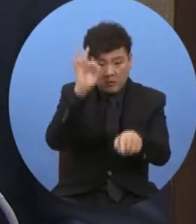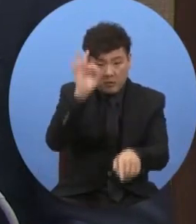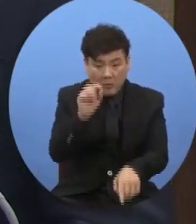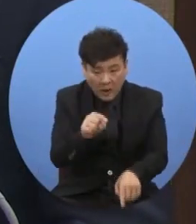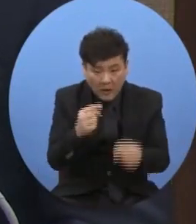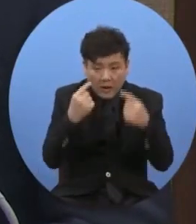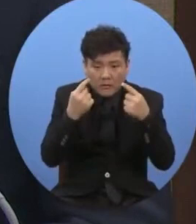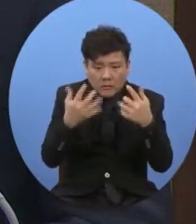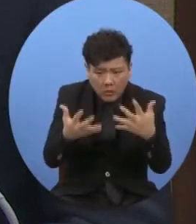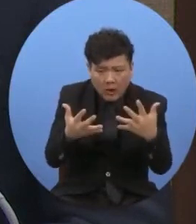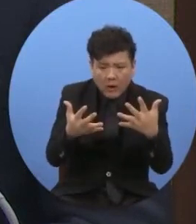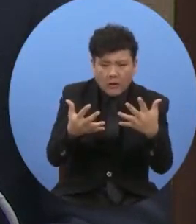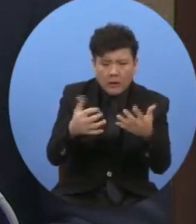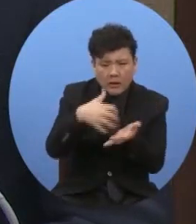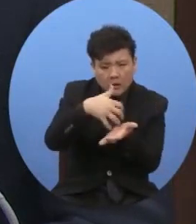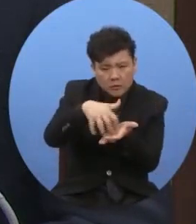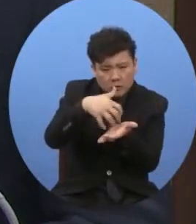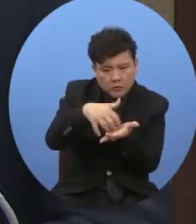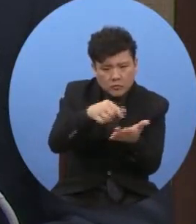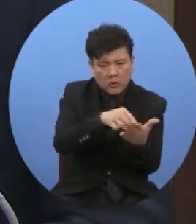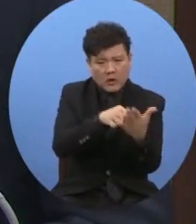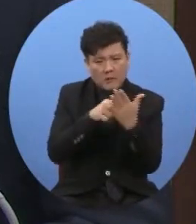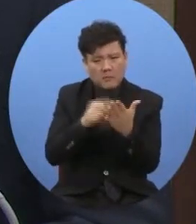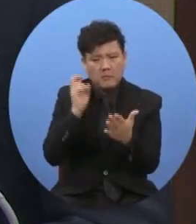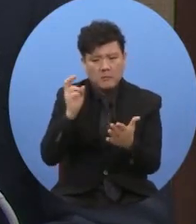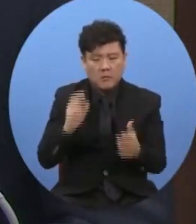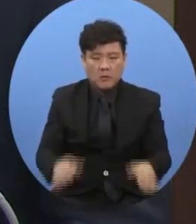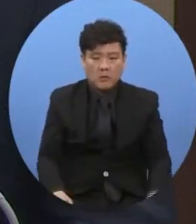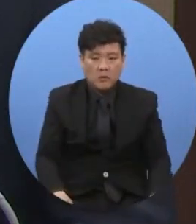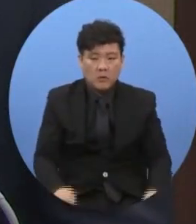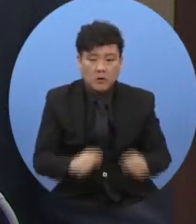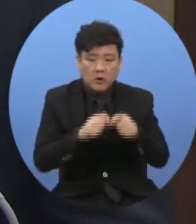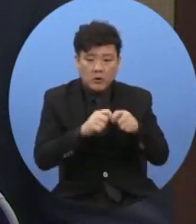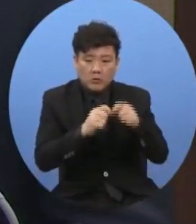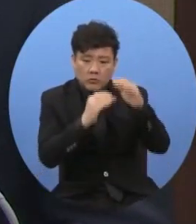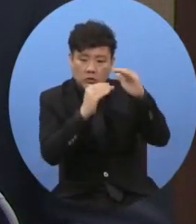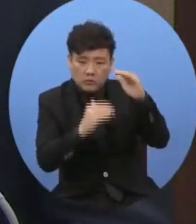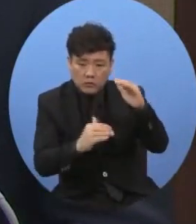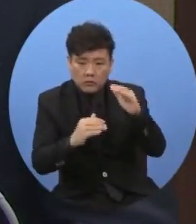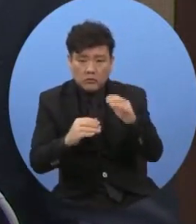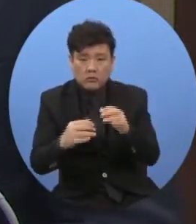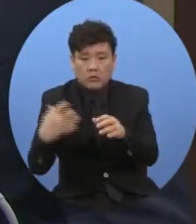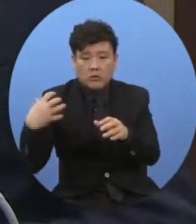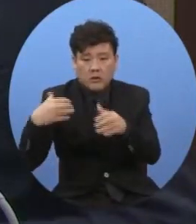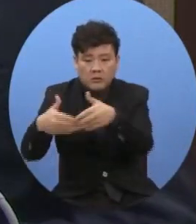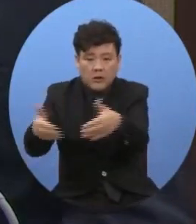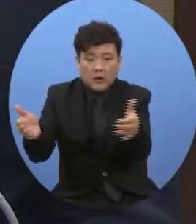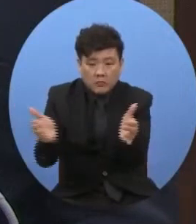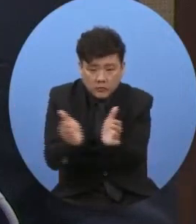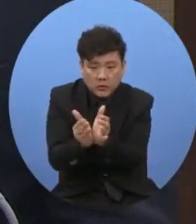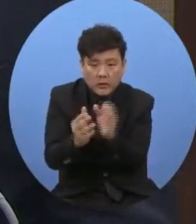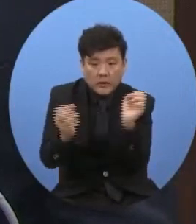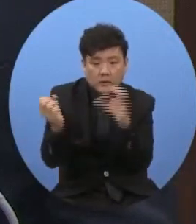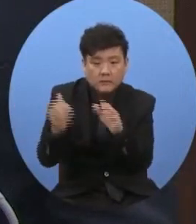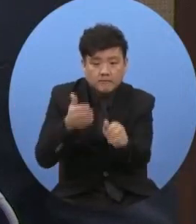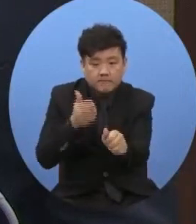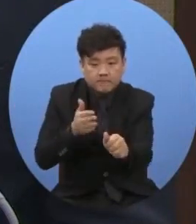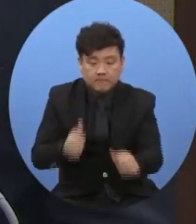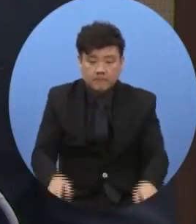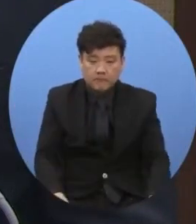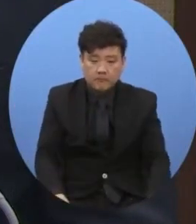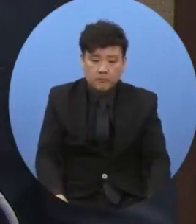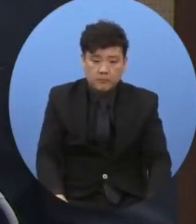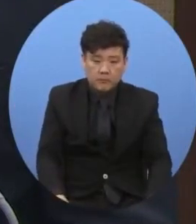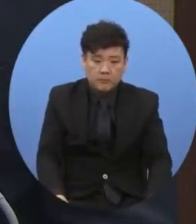정확한 판단이 나오지 않을까 그렇게 예측하고 있습니다. 네, 뭐 구체적인 내용도 담당 부서한테 좀 서류 제출 받도록 하겠습니다. 선생님, 네. 저는